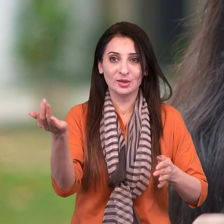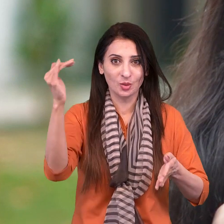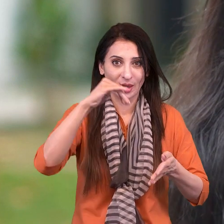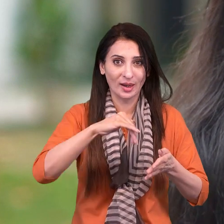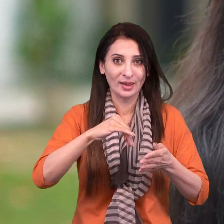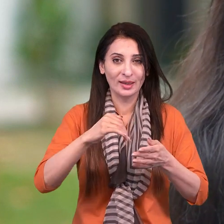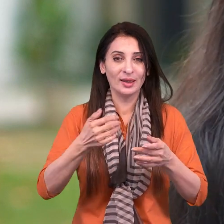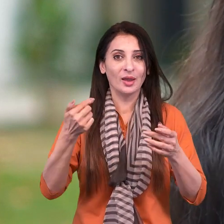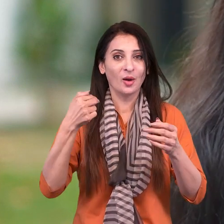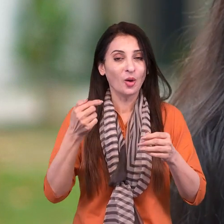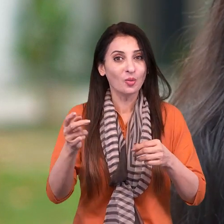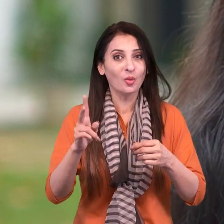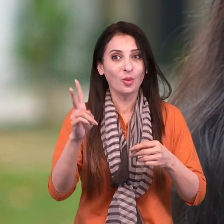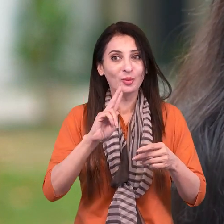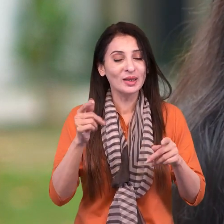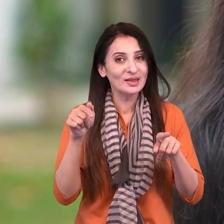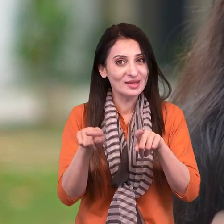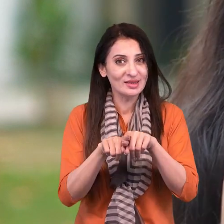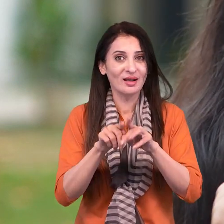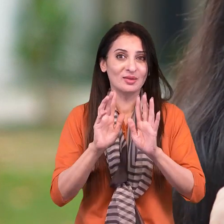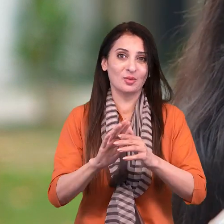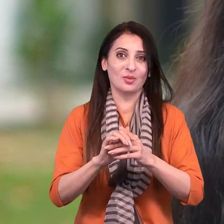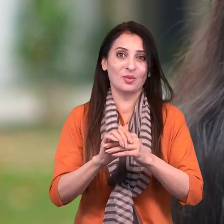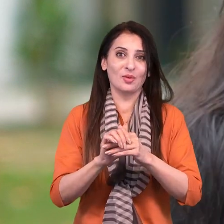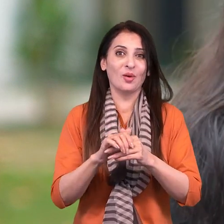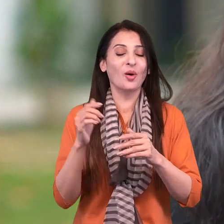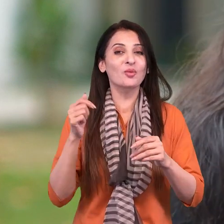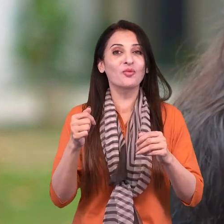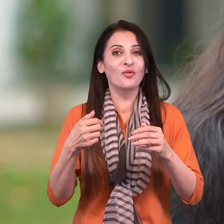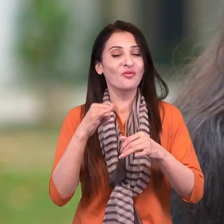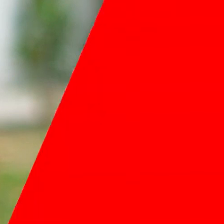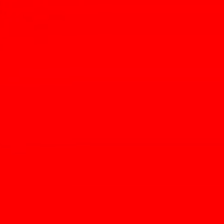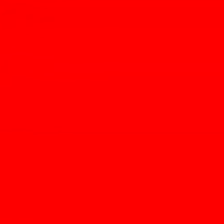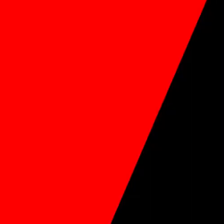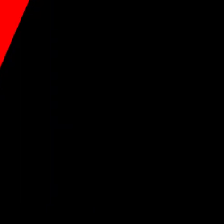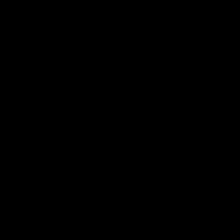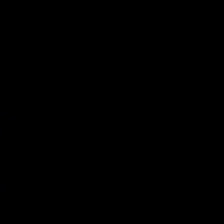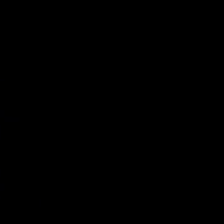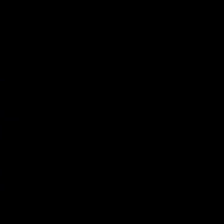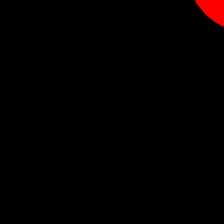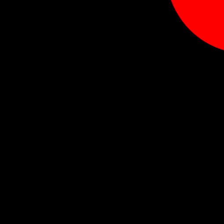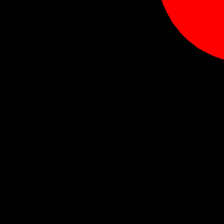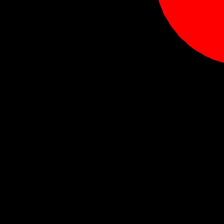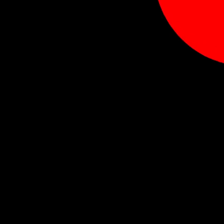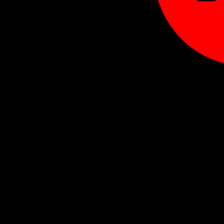as their friend, as their savior, as their fashion savior, I would say.